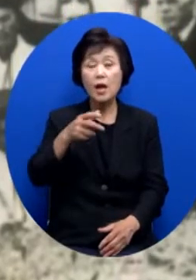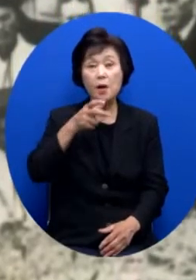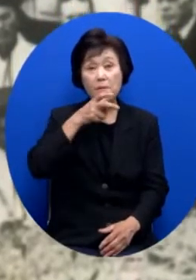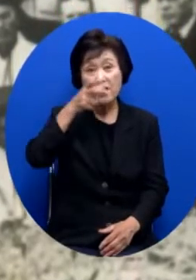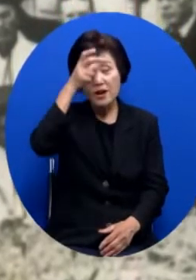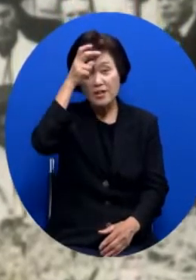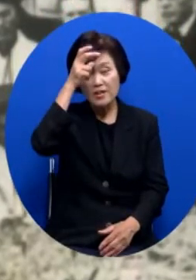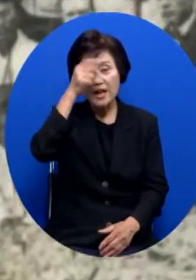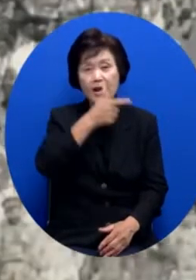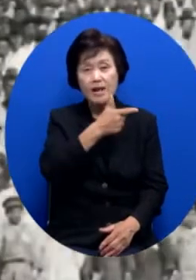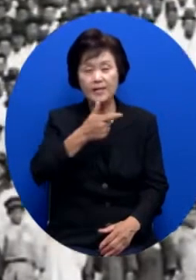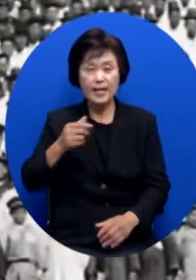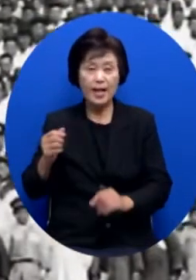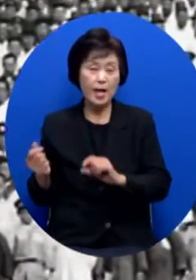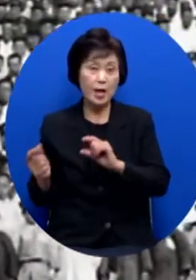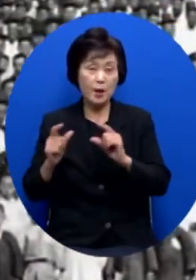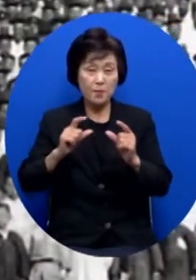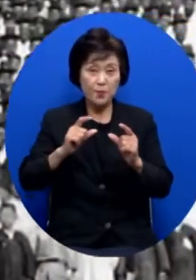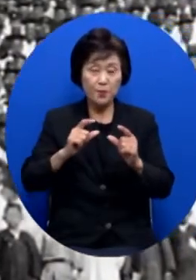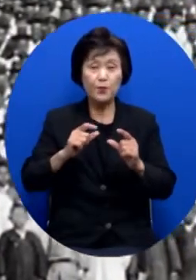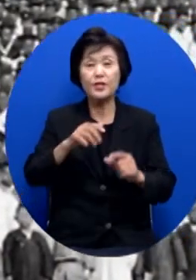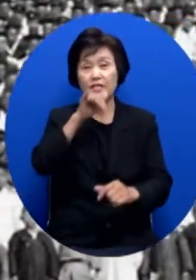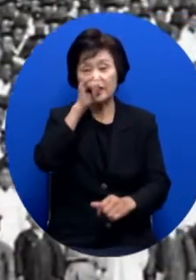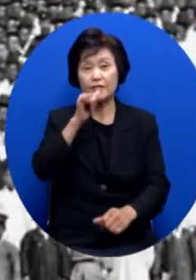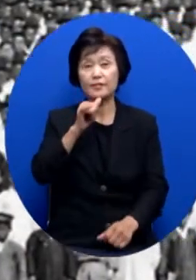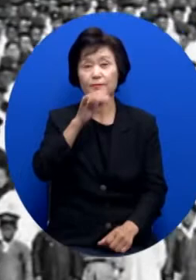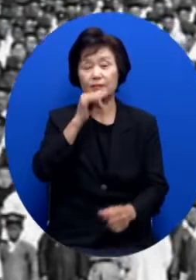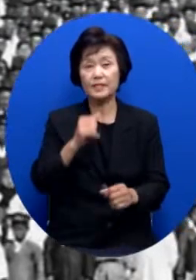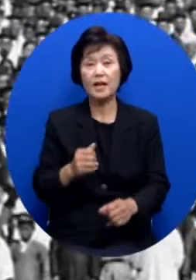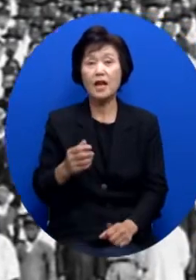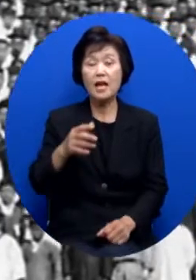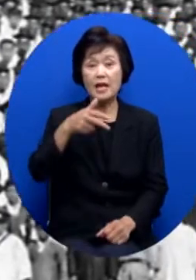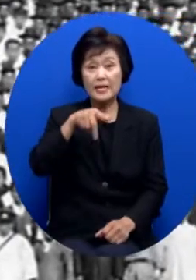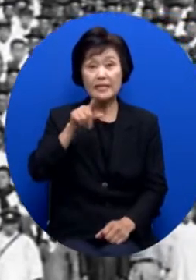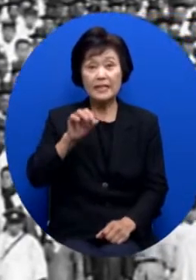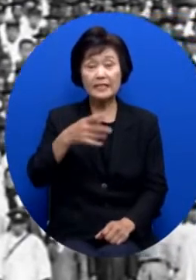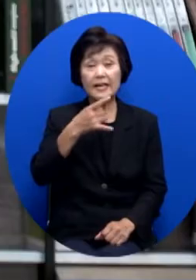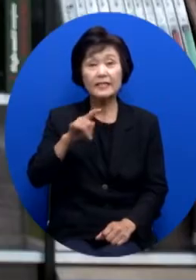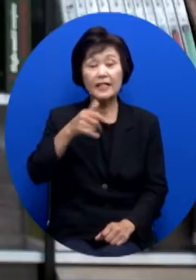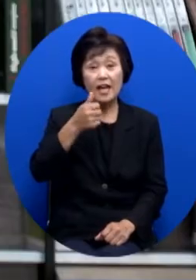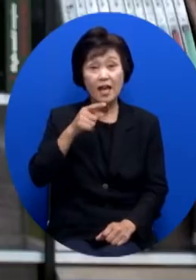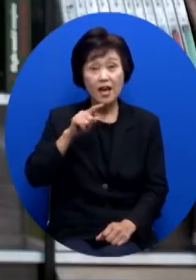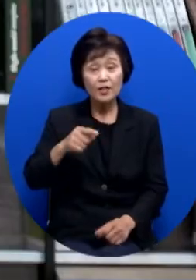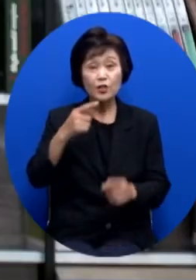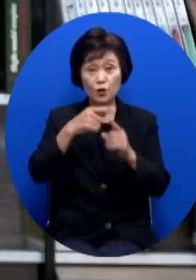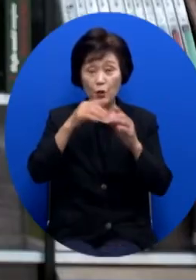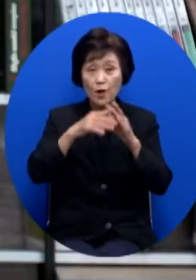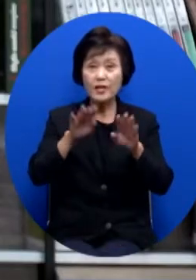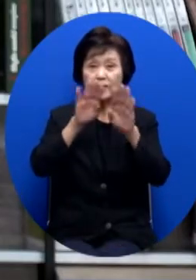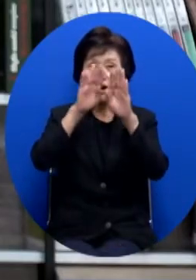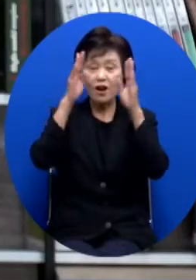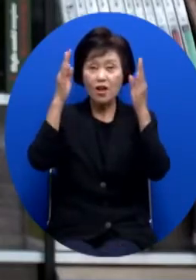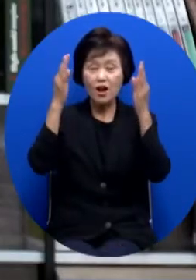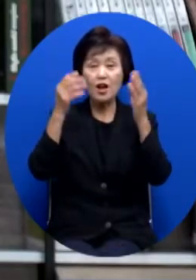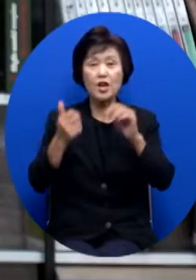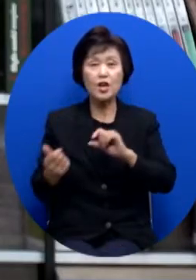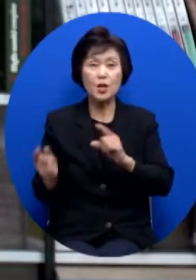대부흥운동입니다 1907년 평양 장대현 교회에서 열린 부흥사경에